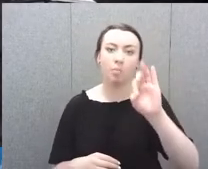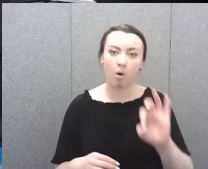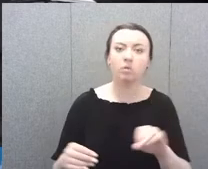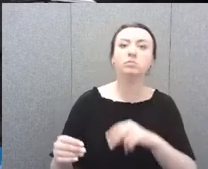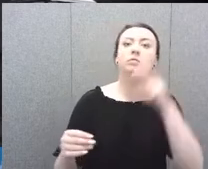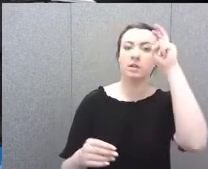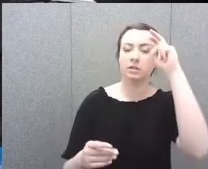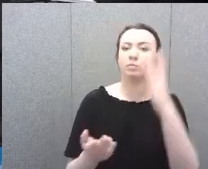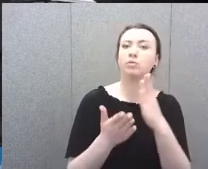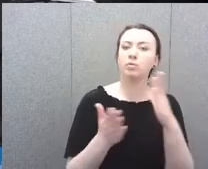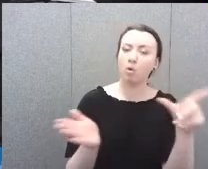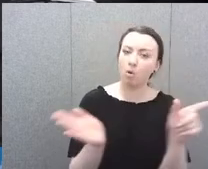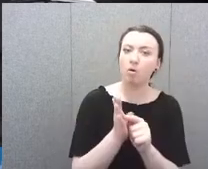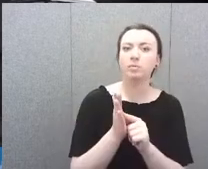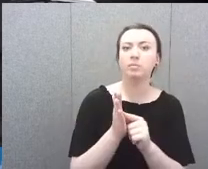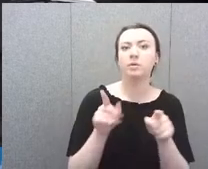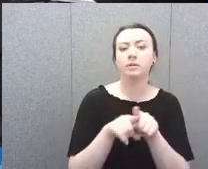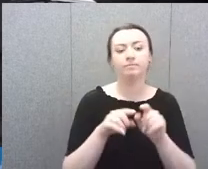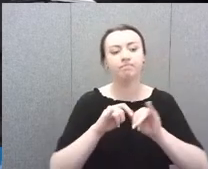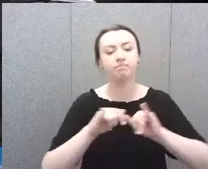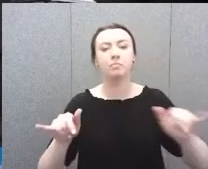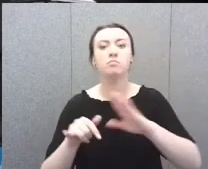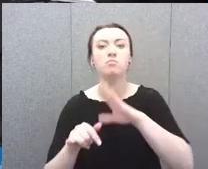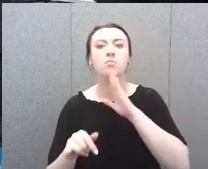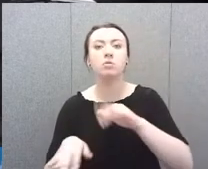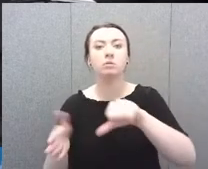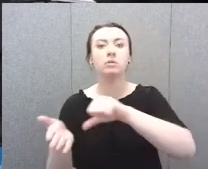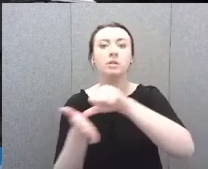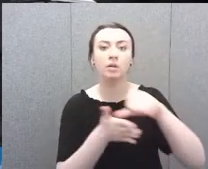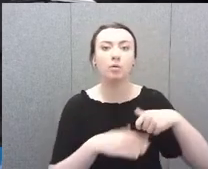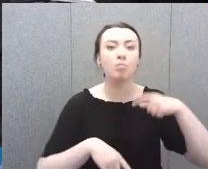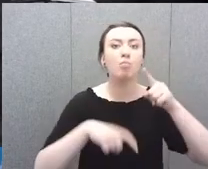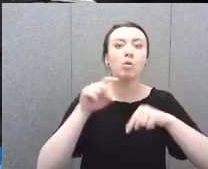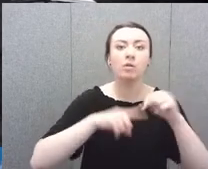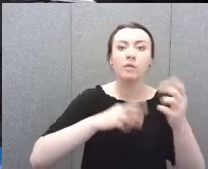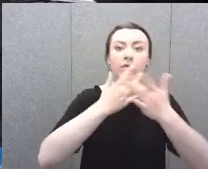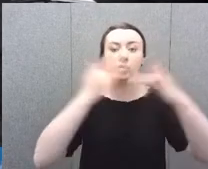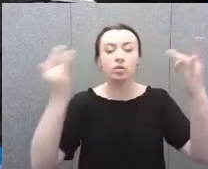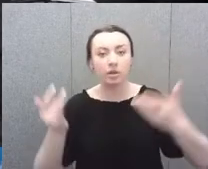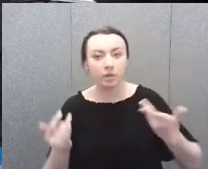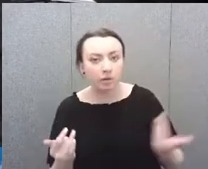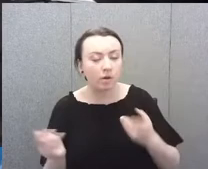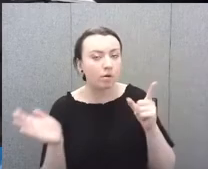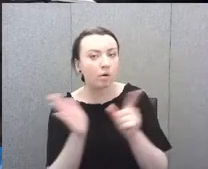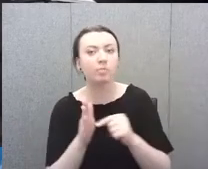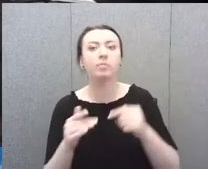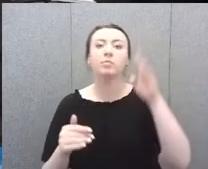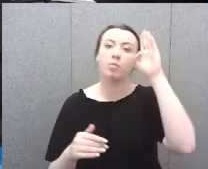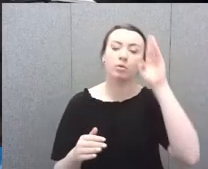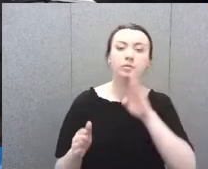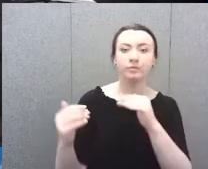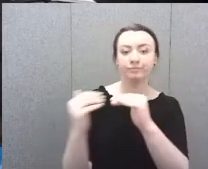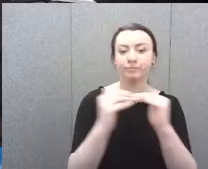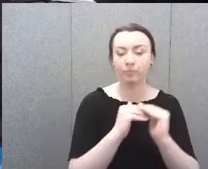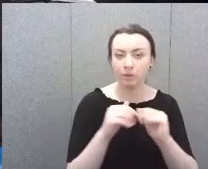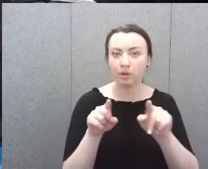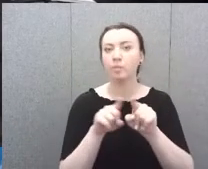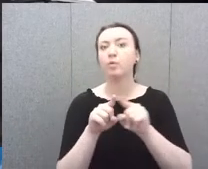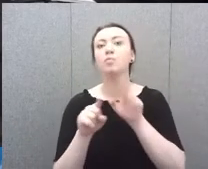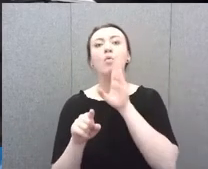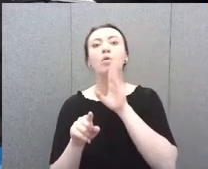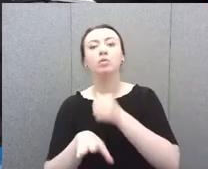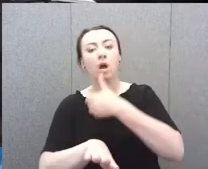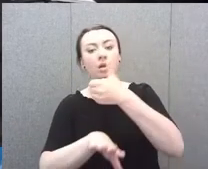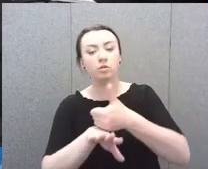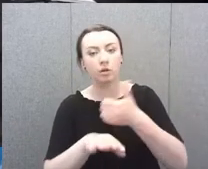обеспечивают участие в политической и ежедневной жизни. Гендерное присутствие – это не только права человека,